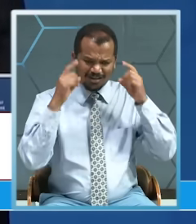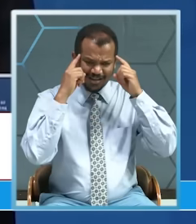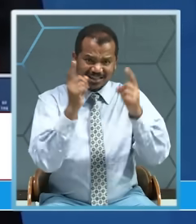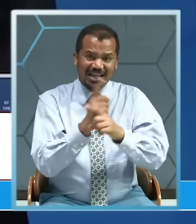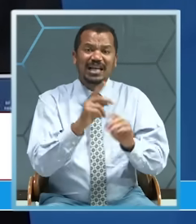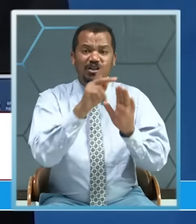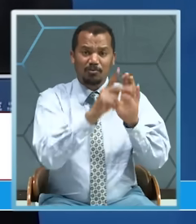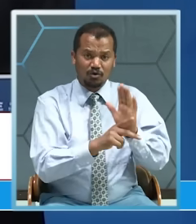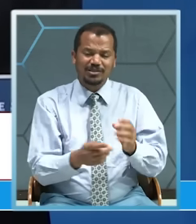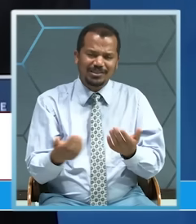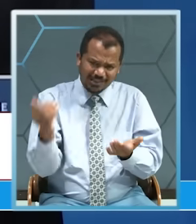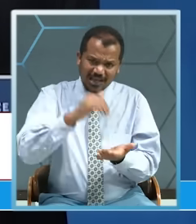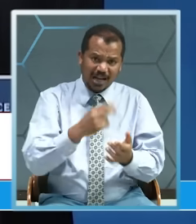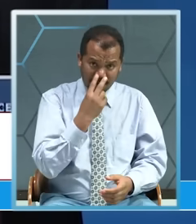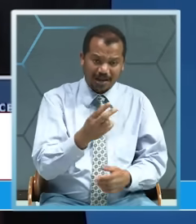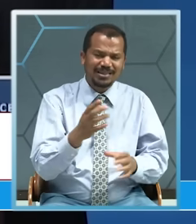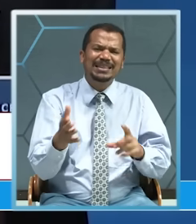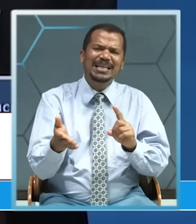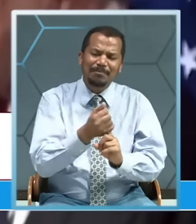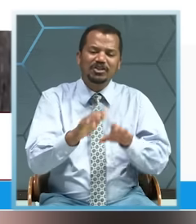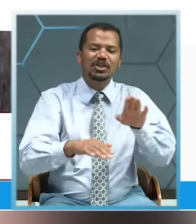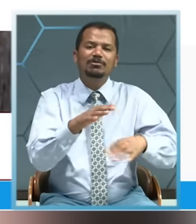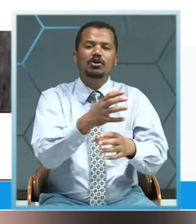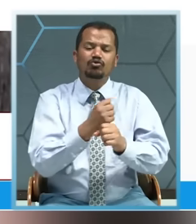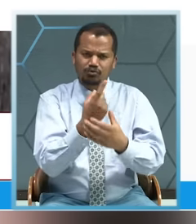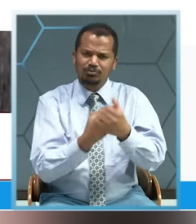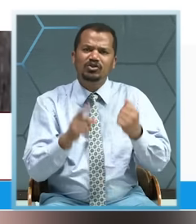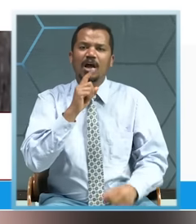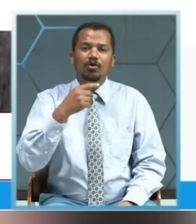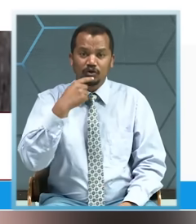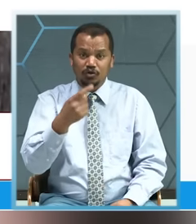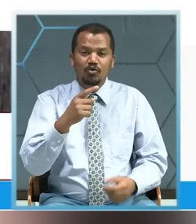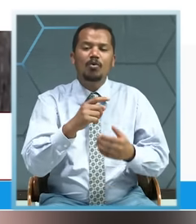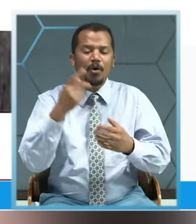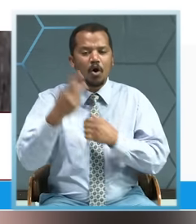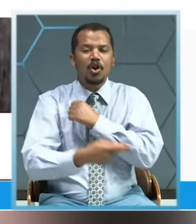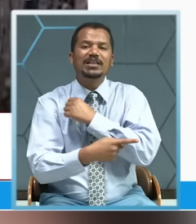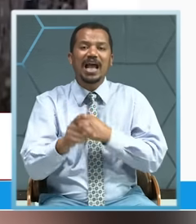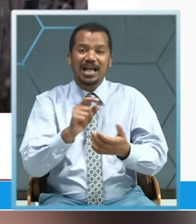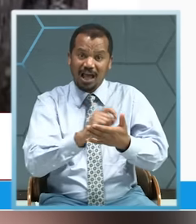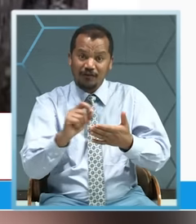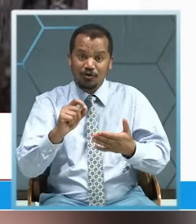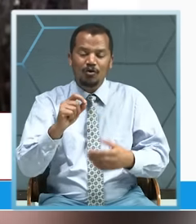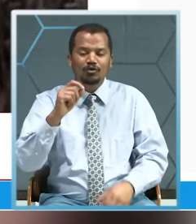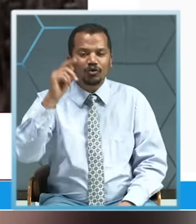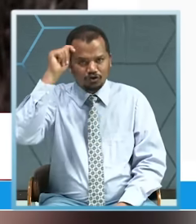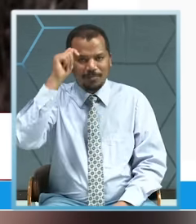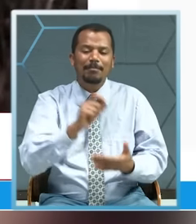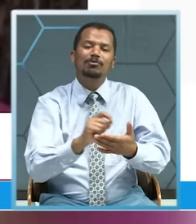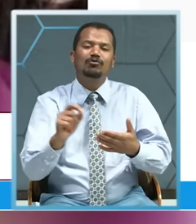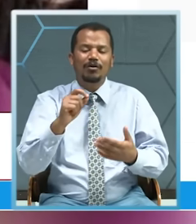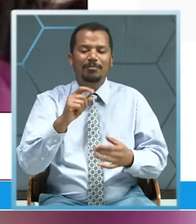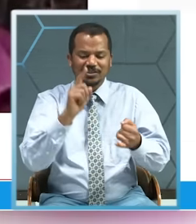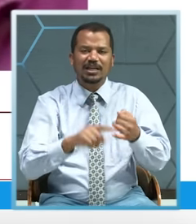እያራመዱት ያለውን የተሳሳተ ፖሊሲ በመከለስ ተጨባጭ እርምጃ ሲወስዱ ብቻ እንደሆነ የፖለቲካ ተንታኙ አቶ ተሾመ